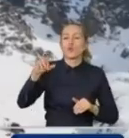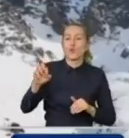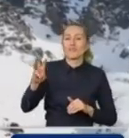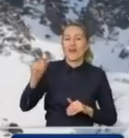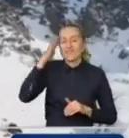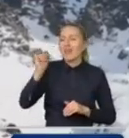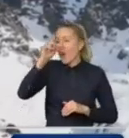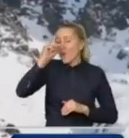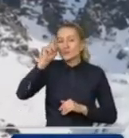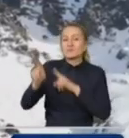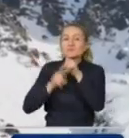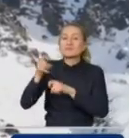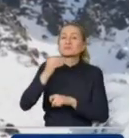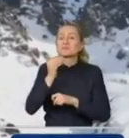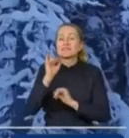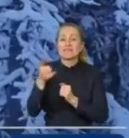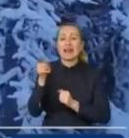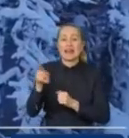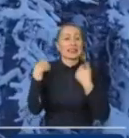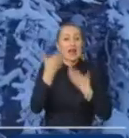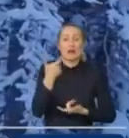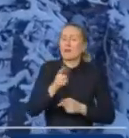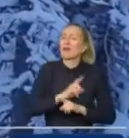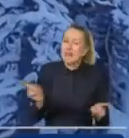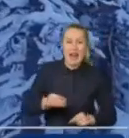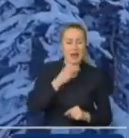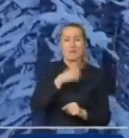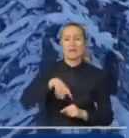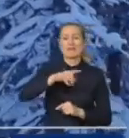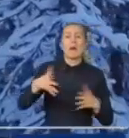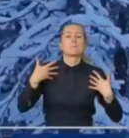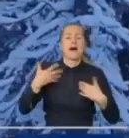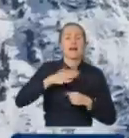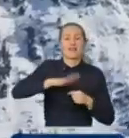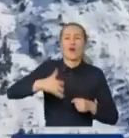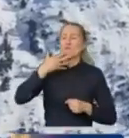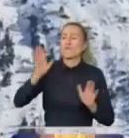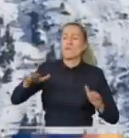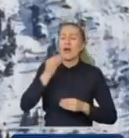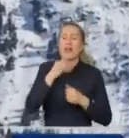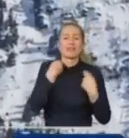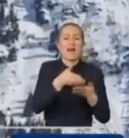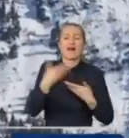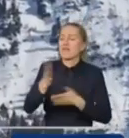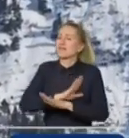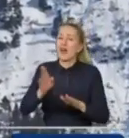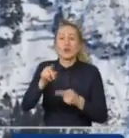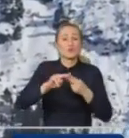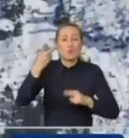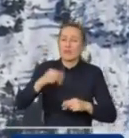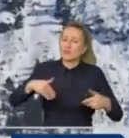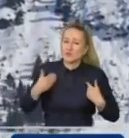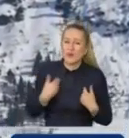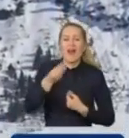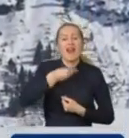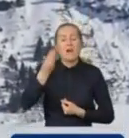od turystów, lepiej nie ulegać ich niemym prośbom. Tatrzański Park Narodowy apeluje, by nie dokarmiać ptaków. Od słodkości lepiej im służy taka na przykład